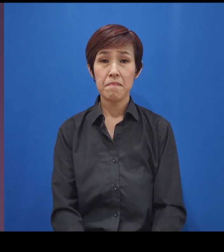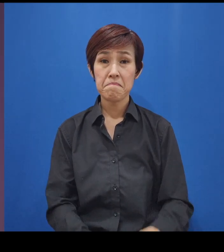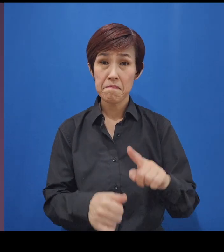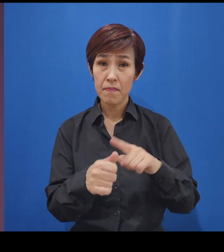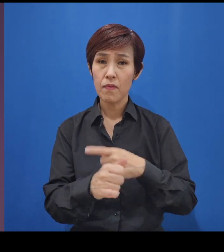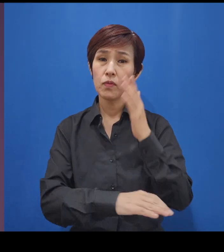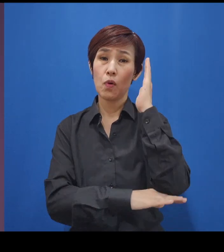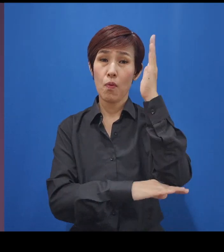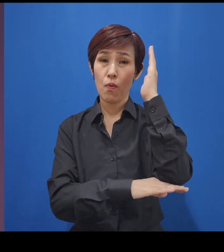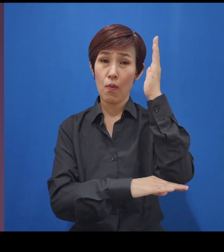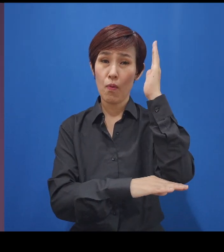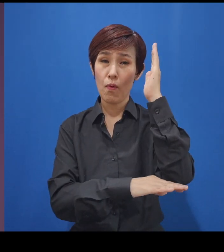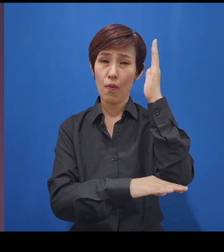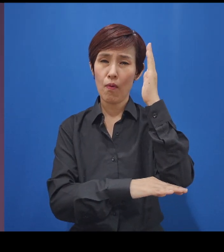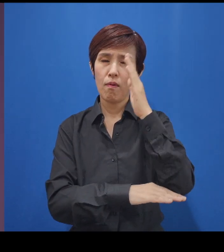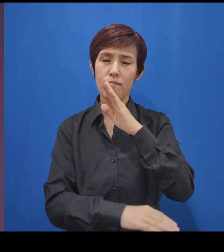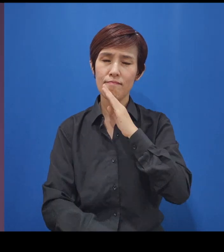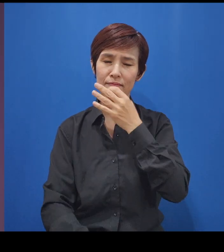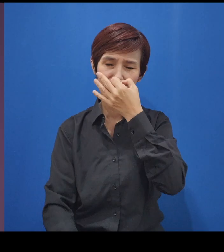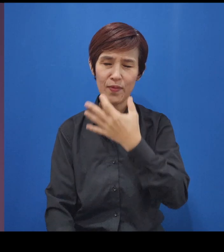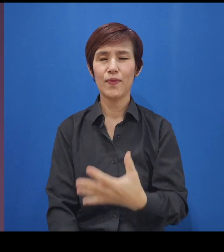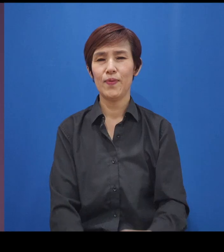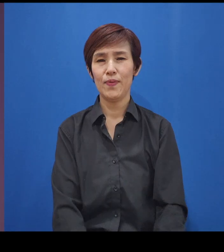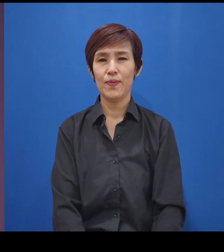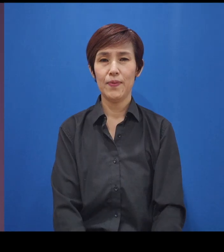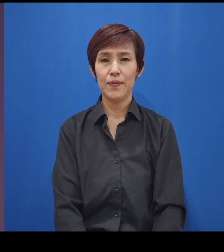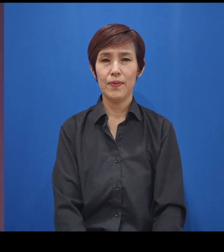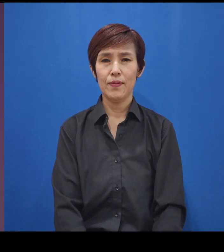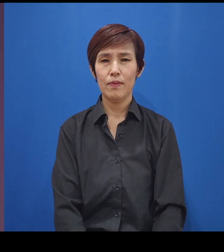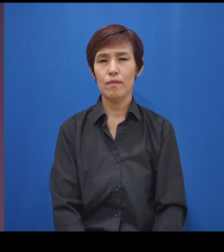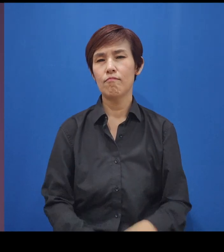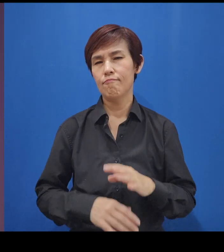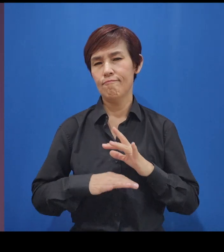그래서 설교하는 게 저에게는 참 힘이 듭니다.